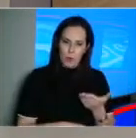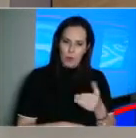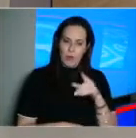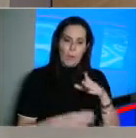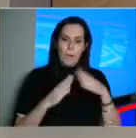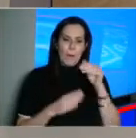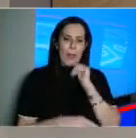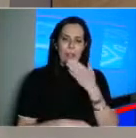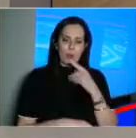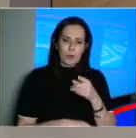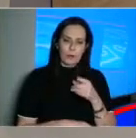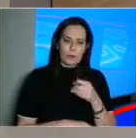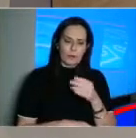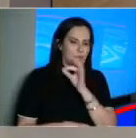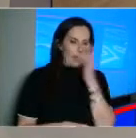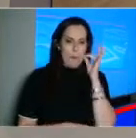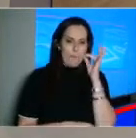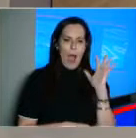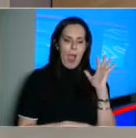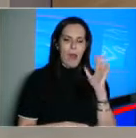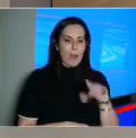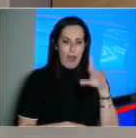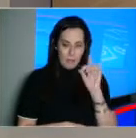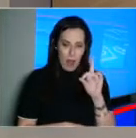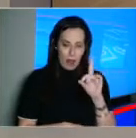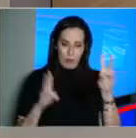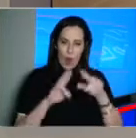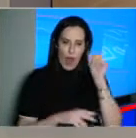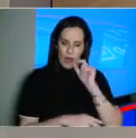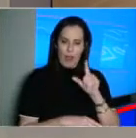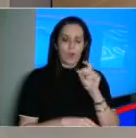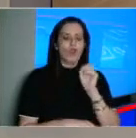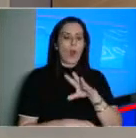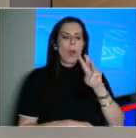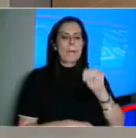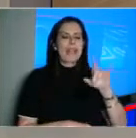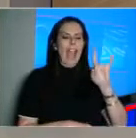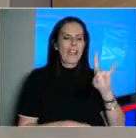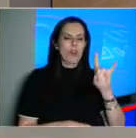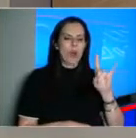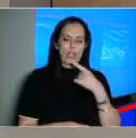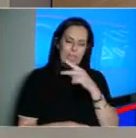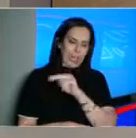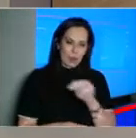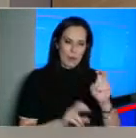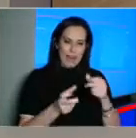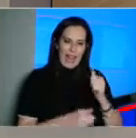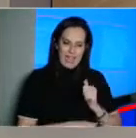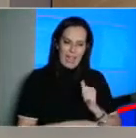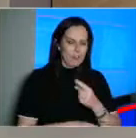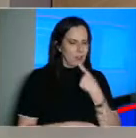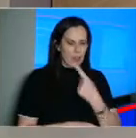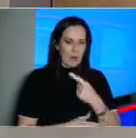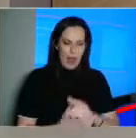אצל הבית היהודי, דממה. אבל בכחול לבן שלחו את מיקי חיימוביץ' לדסקס על הנושא בגלי צהל, וזו